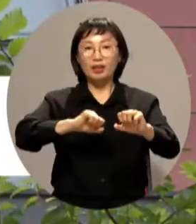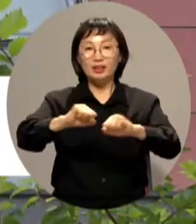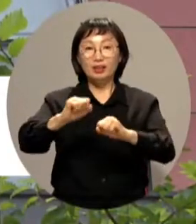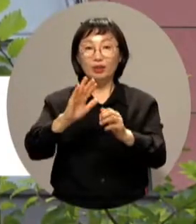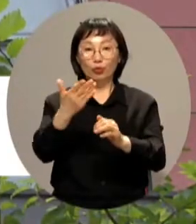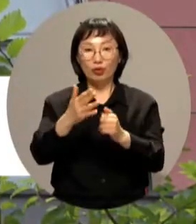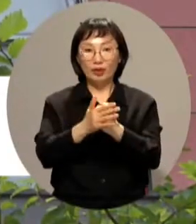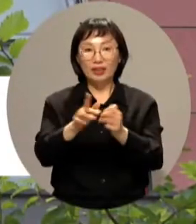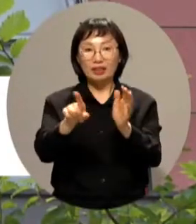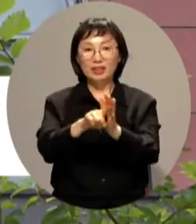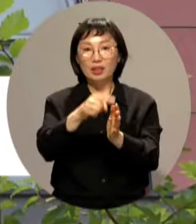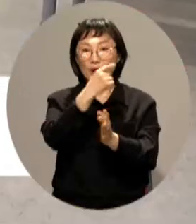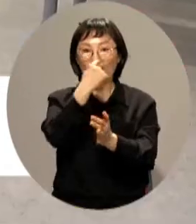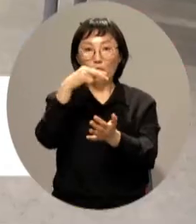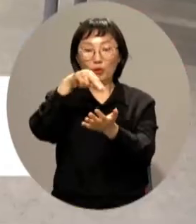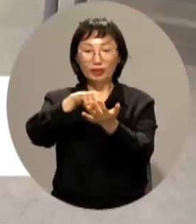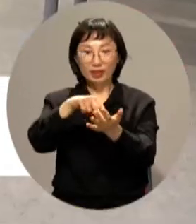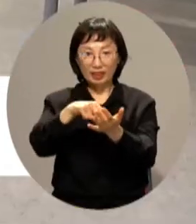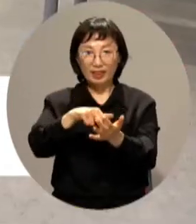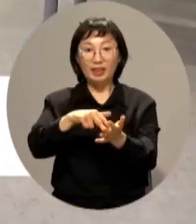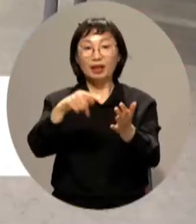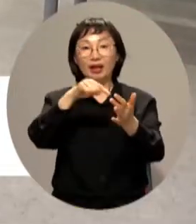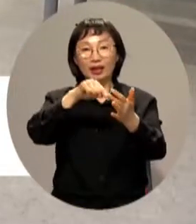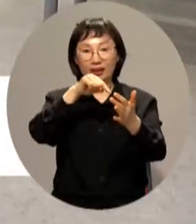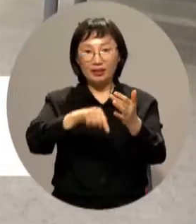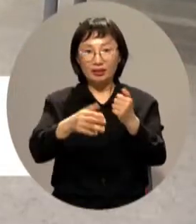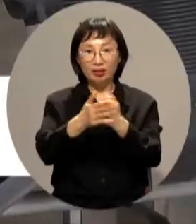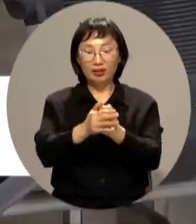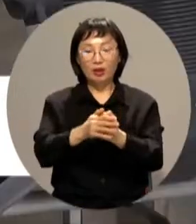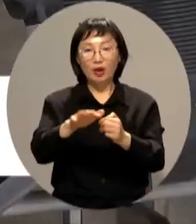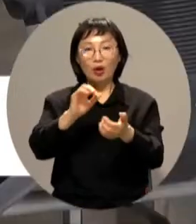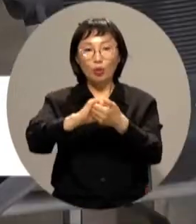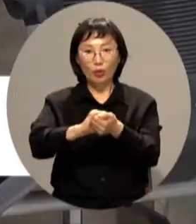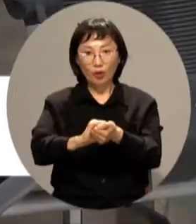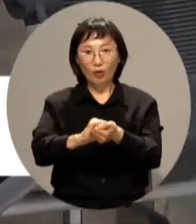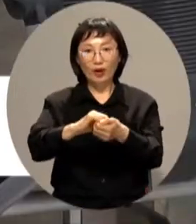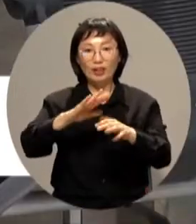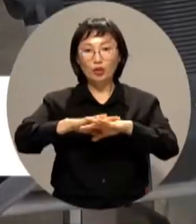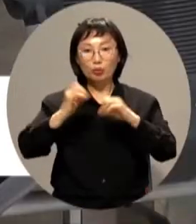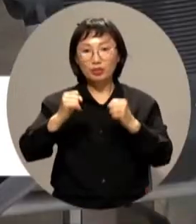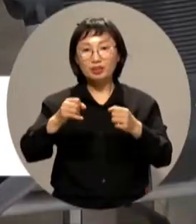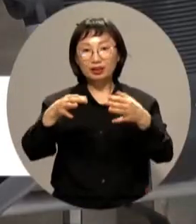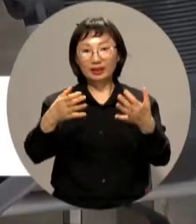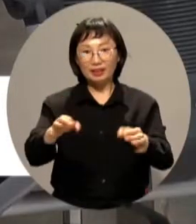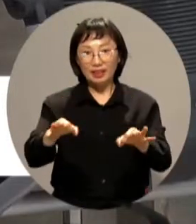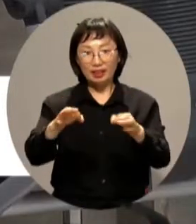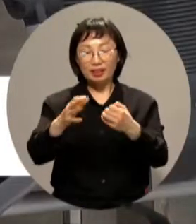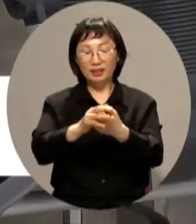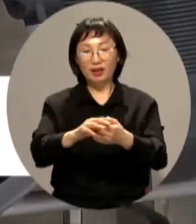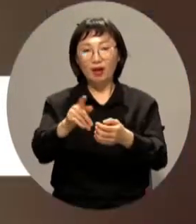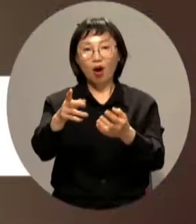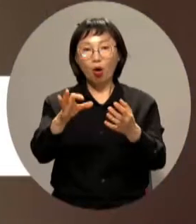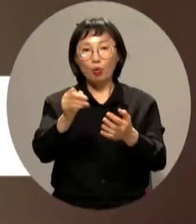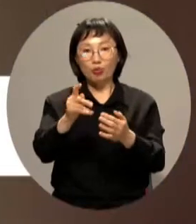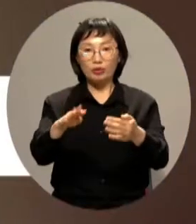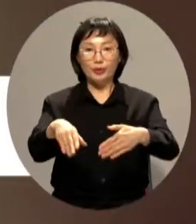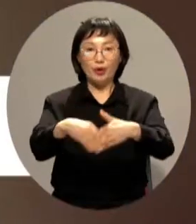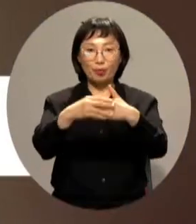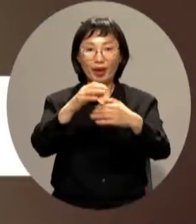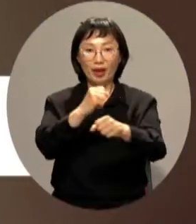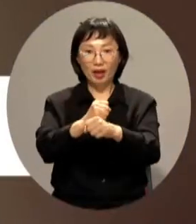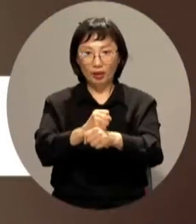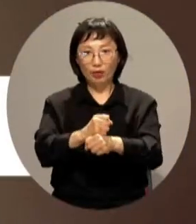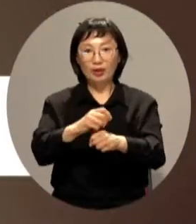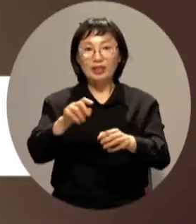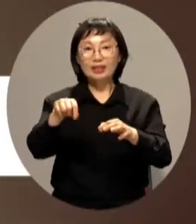전복 신용 보증 재단 은 농협 은행 전북 은행 과 업무협약을 체결하고 150억원 규모의 저신용 저소득 자영업자